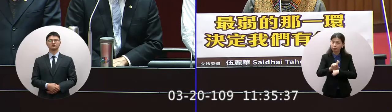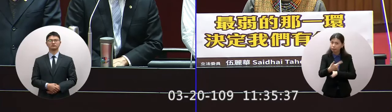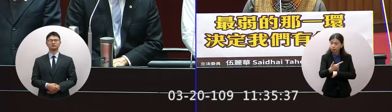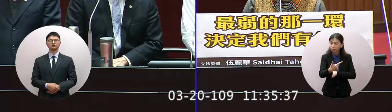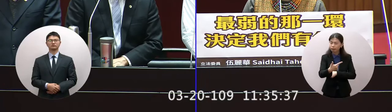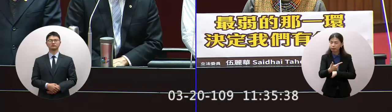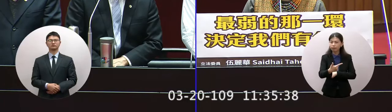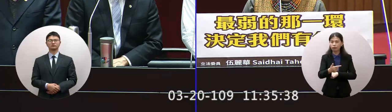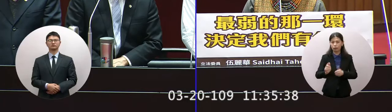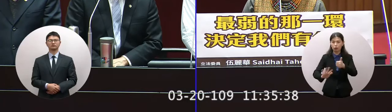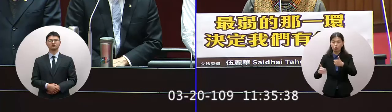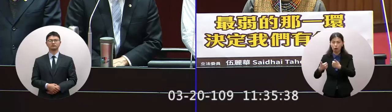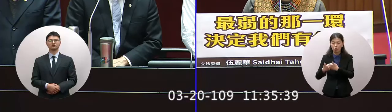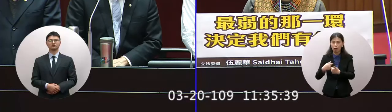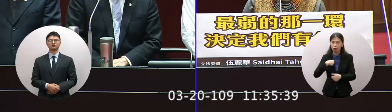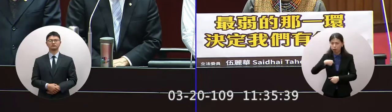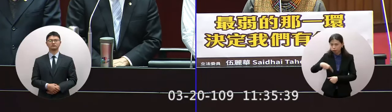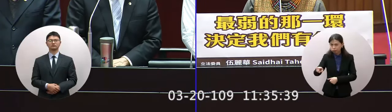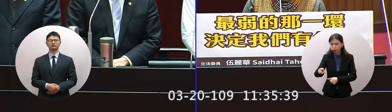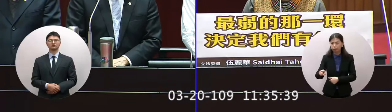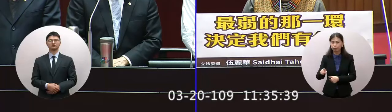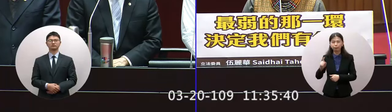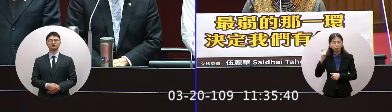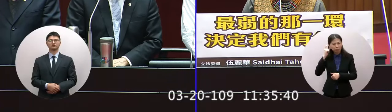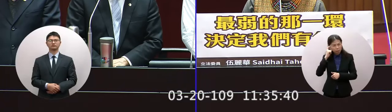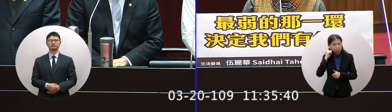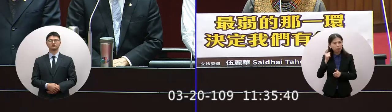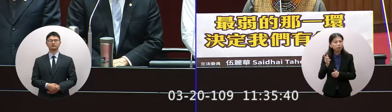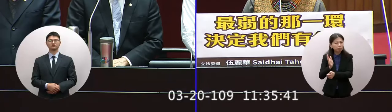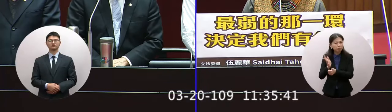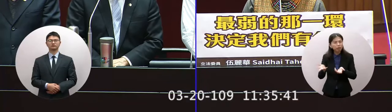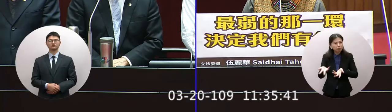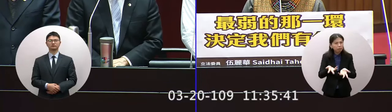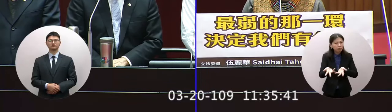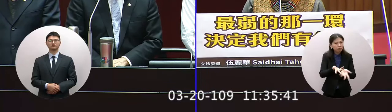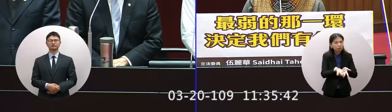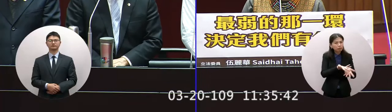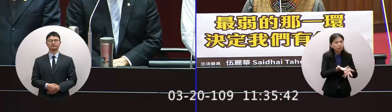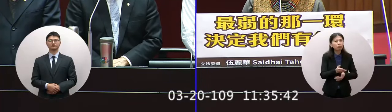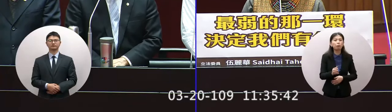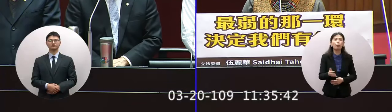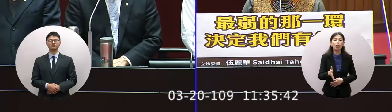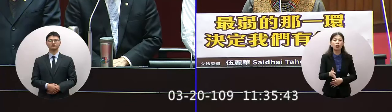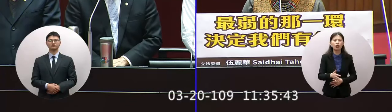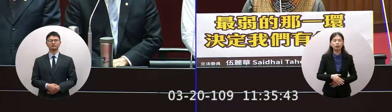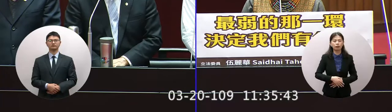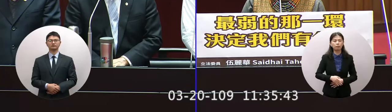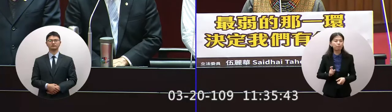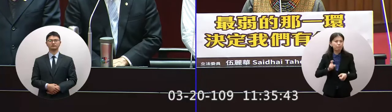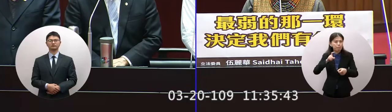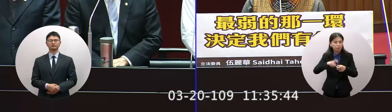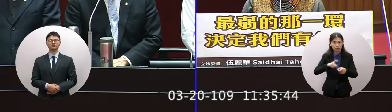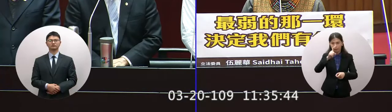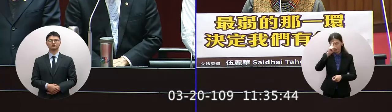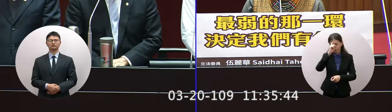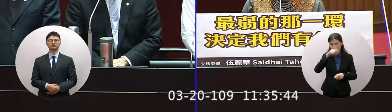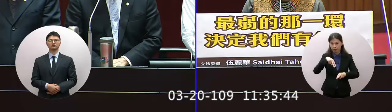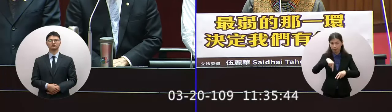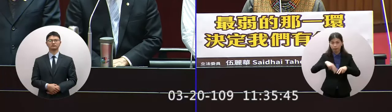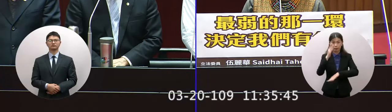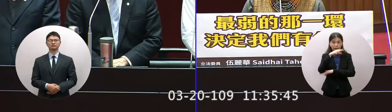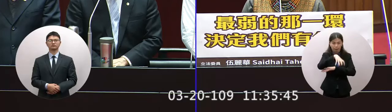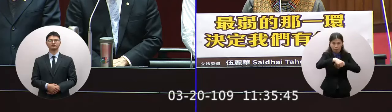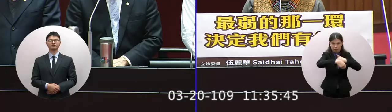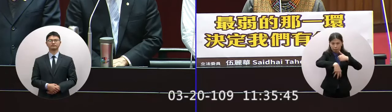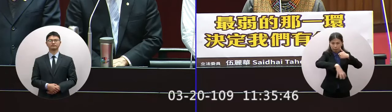的这一些部会们呢，我来跟他们交换意见。我想这个历程就是要希望能够透过我们的行政院，